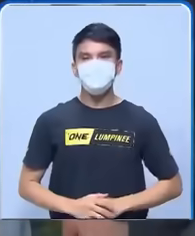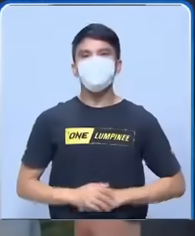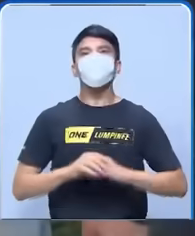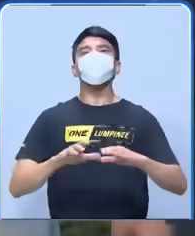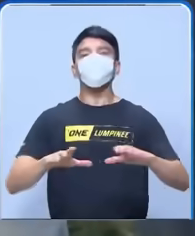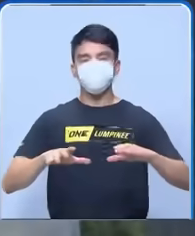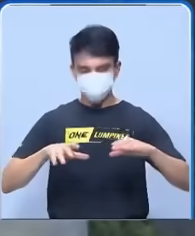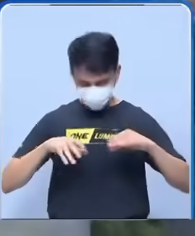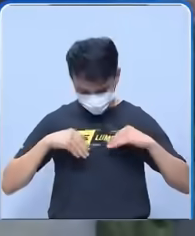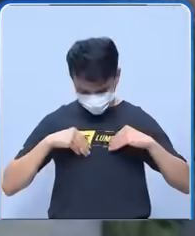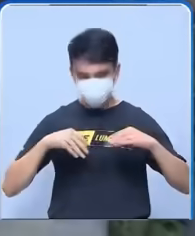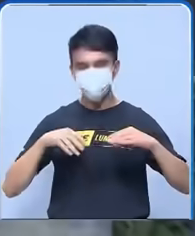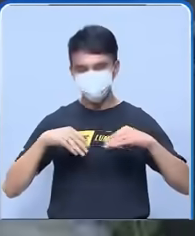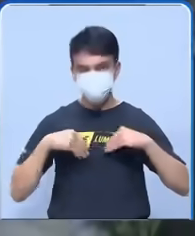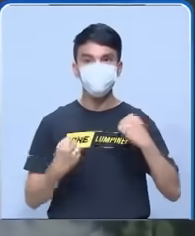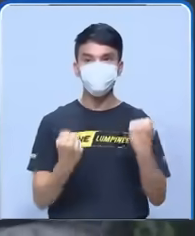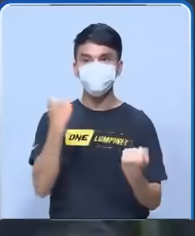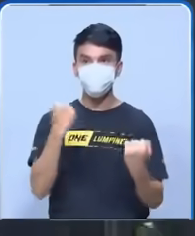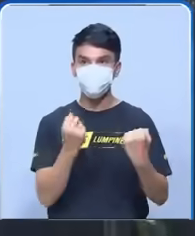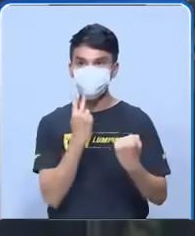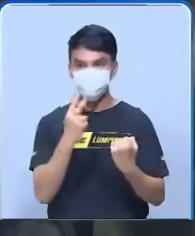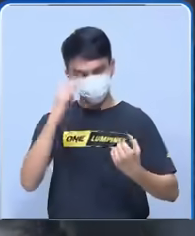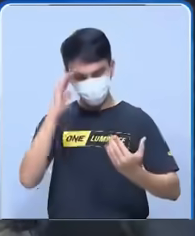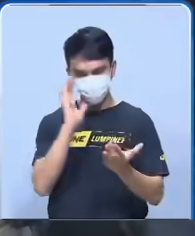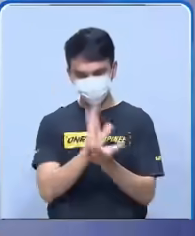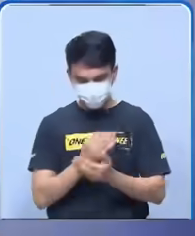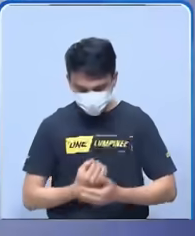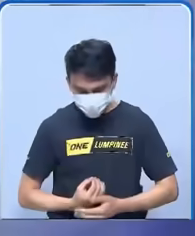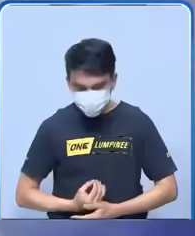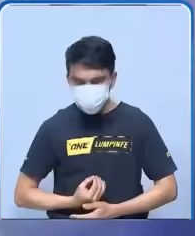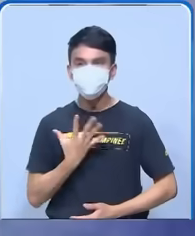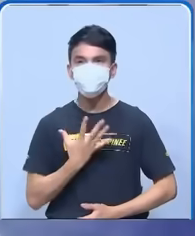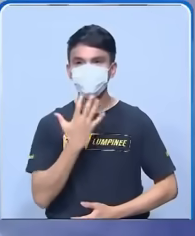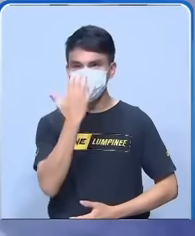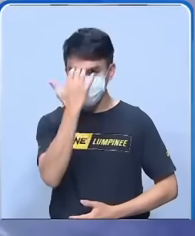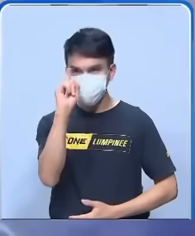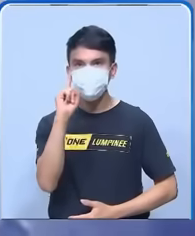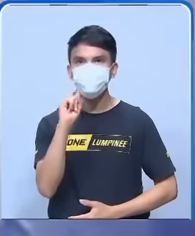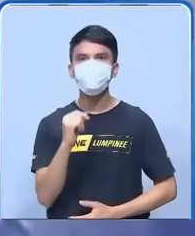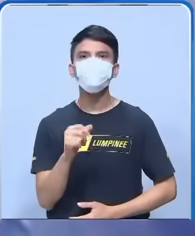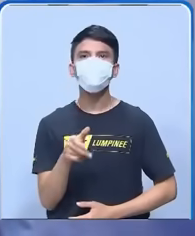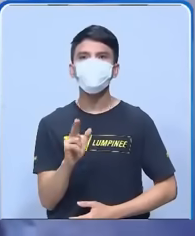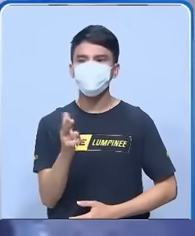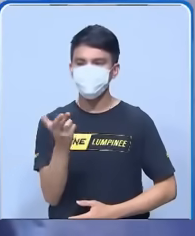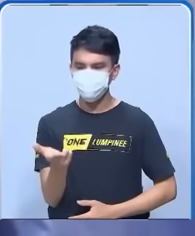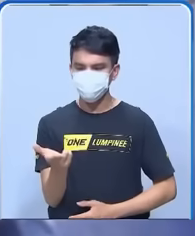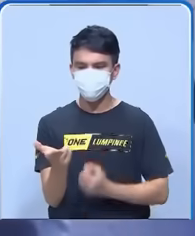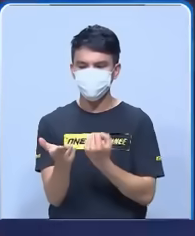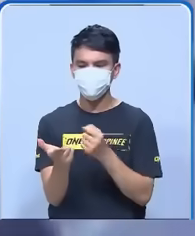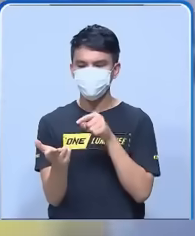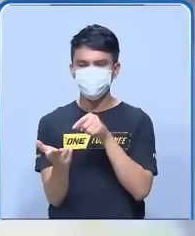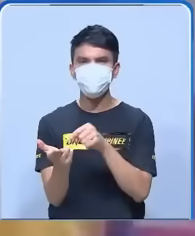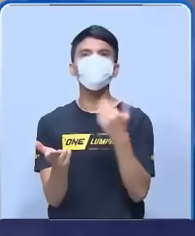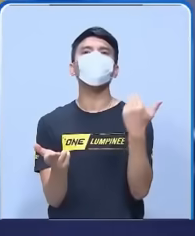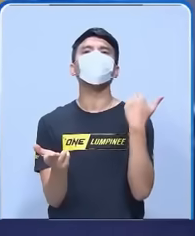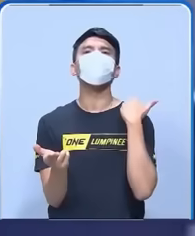ภาพบอกว่าขับรถเก๋งไปเจอจุดตรวจตกใจ ตกใจเพราะ ในรถมีอาวุธปืน11มม. อยู ่ oh.